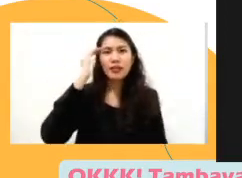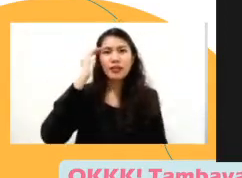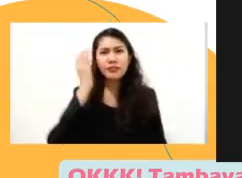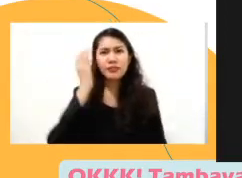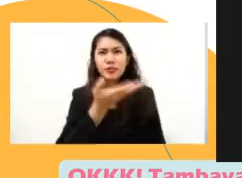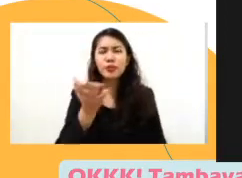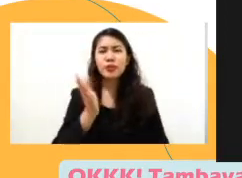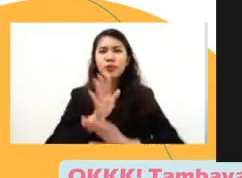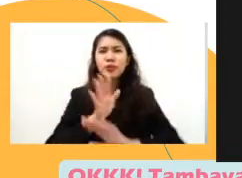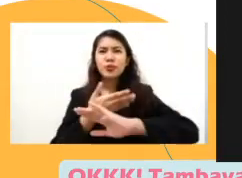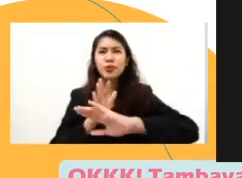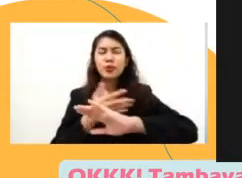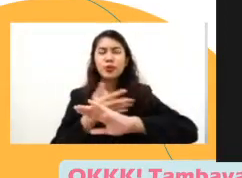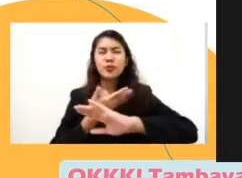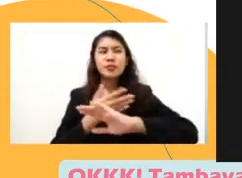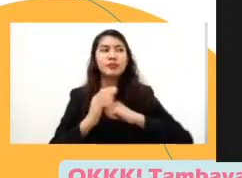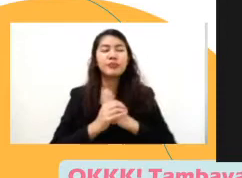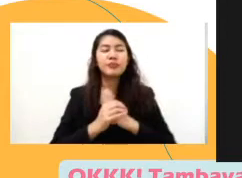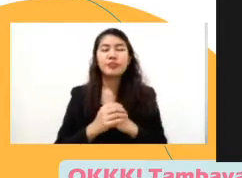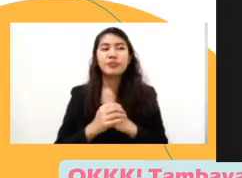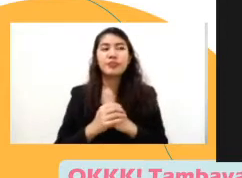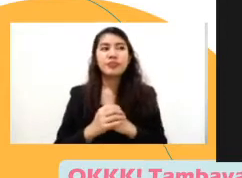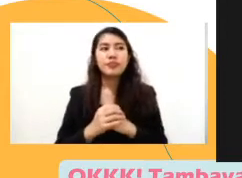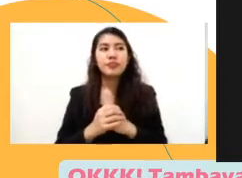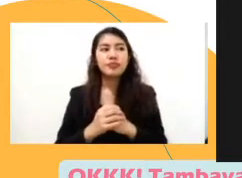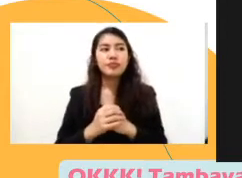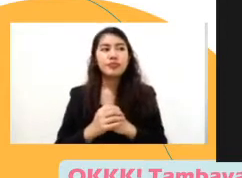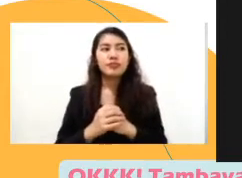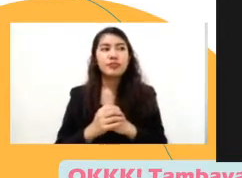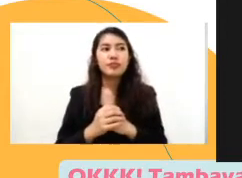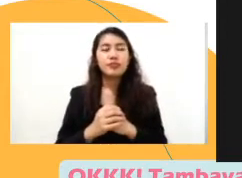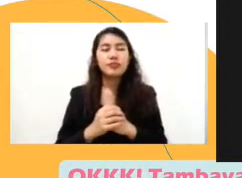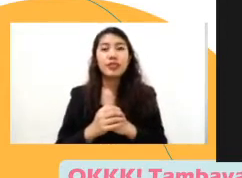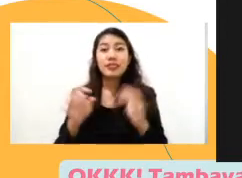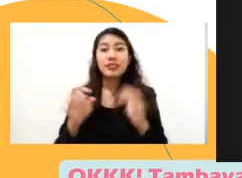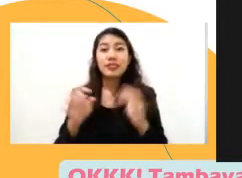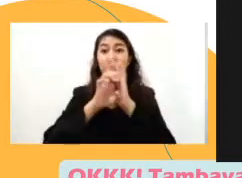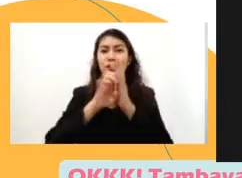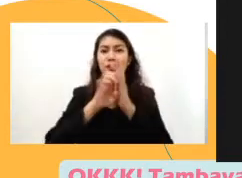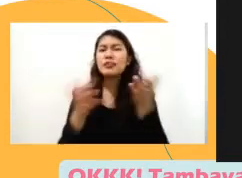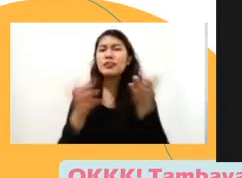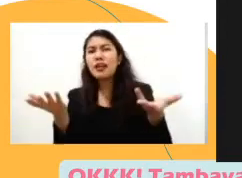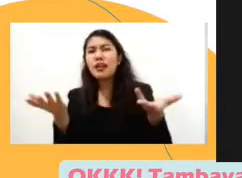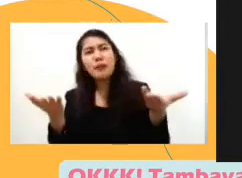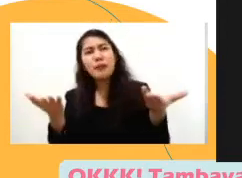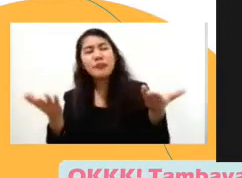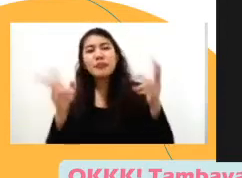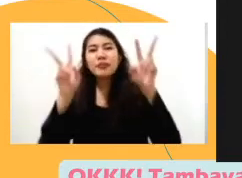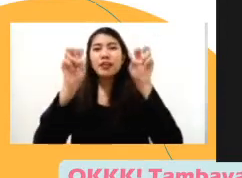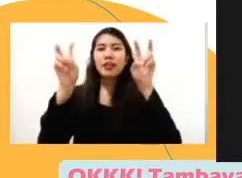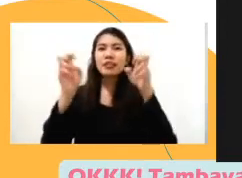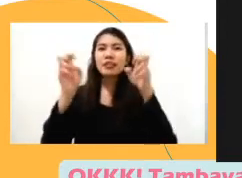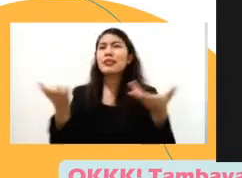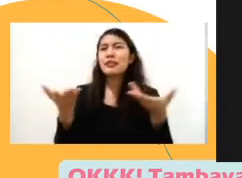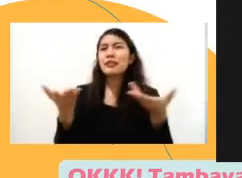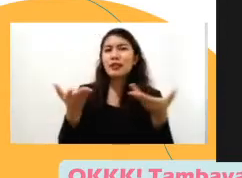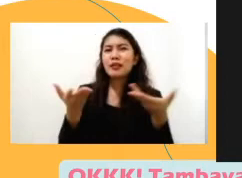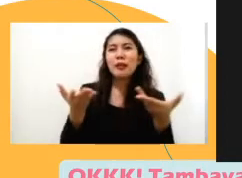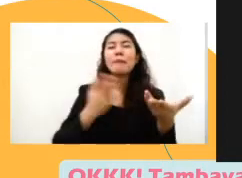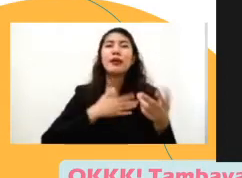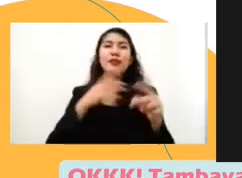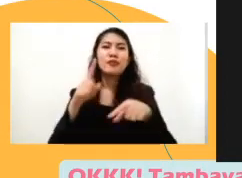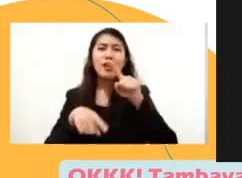of age example. Sana nga ba? Ayan, meron pa yun. Sana nga bang barkada ngayon?